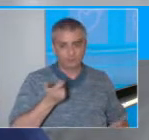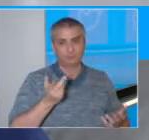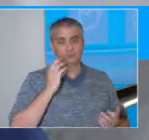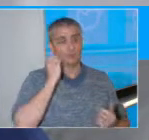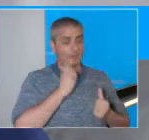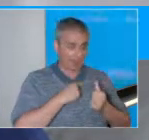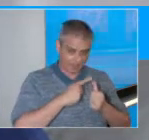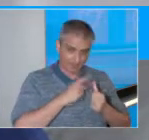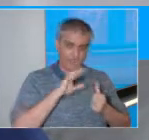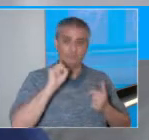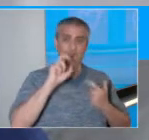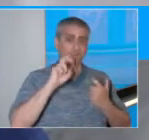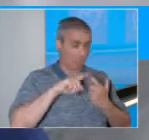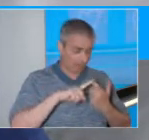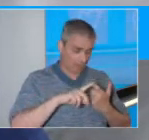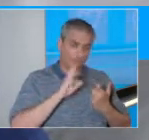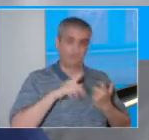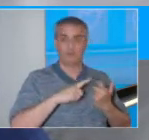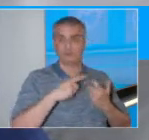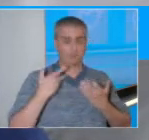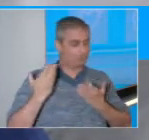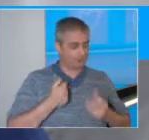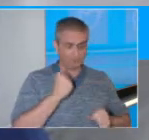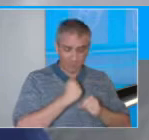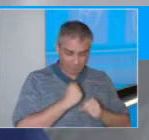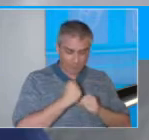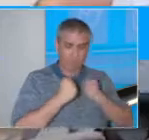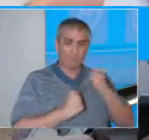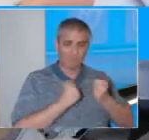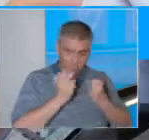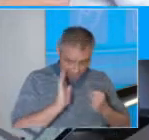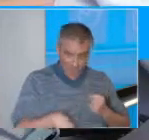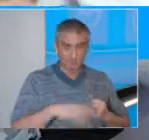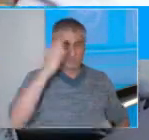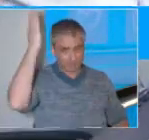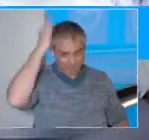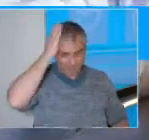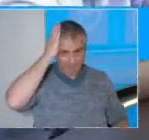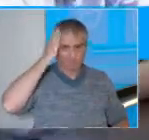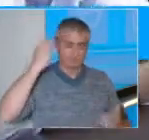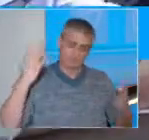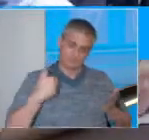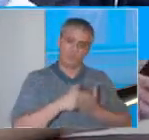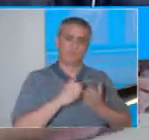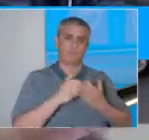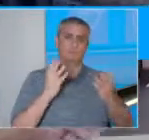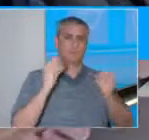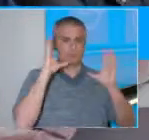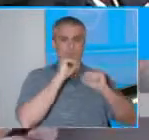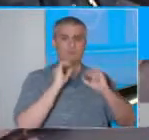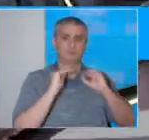ליברמן, גם את סער, ואנחנו גם נזמין את העבודה ואת פרץ ואת בנט להסכים איתנו על הקווים